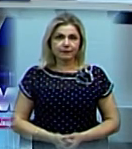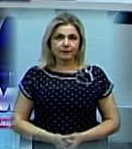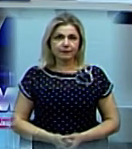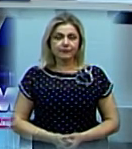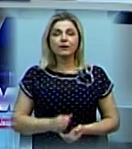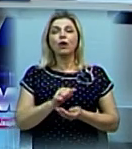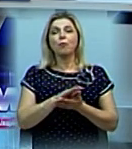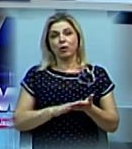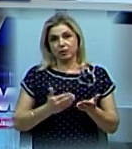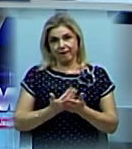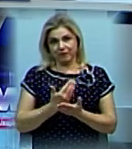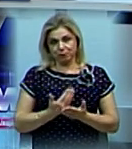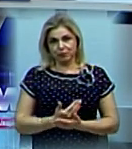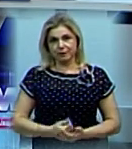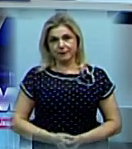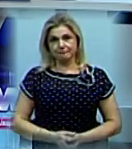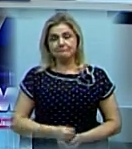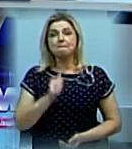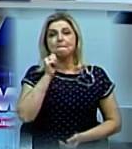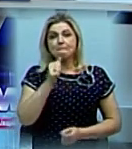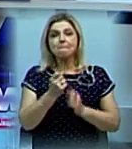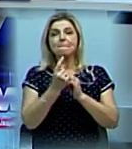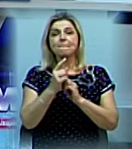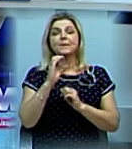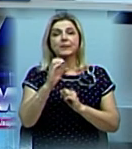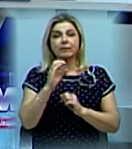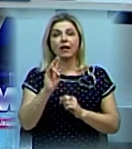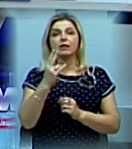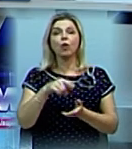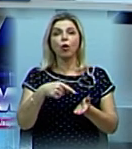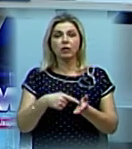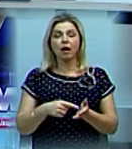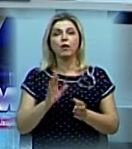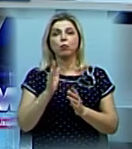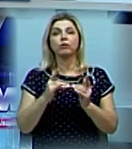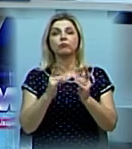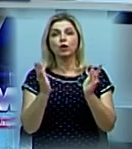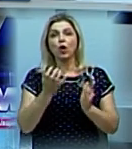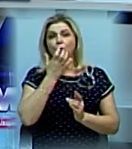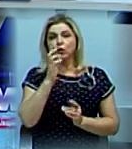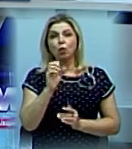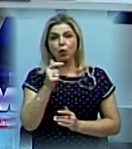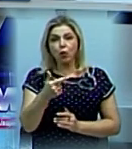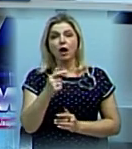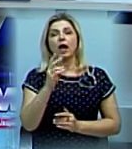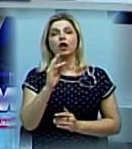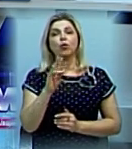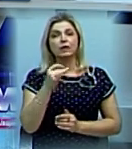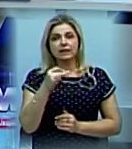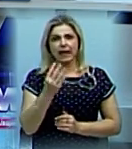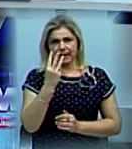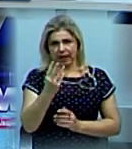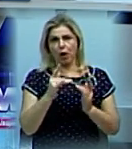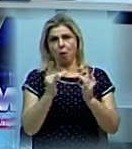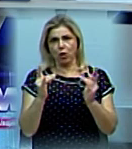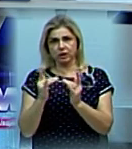І ми продовжуємо наш випуск. Завтра, 11 вересня, в Миколаєві розведуть Южнобузький, Варварівський і Інгульський мости. Про